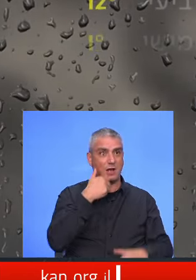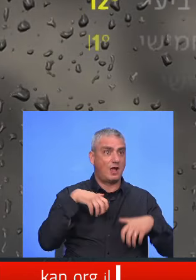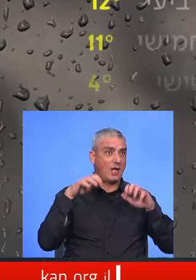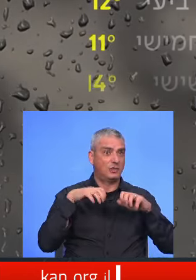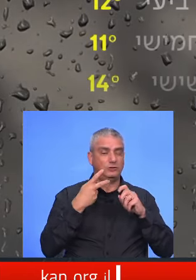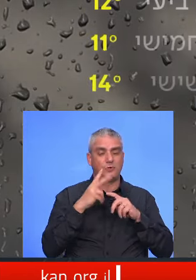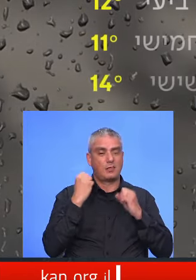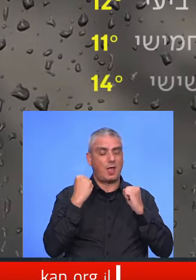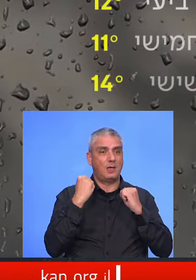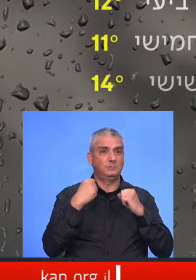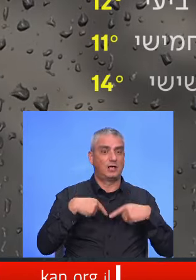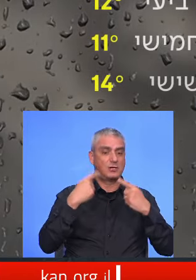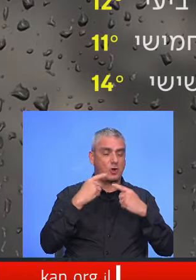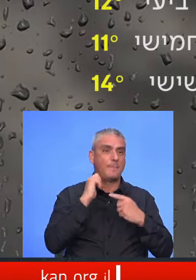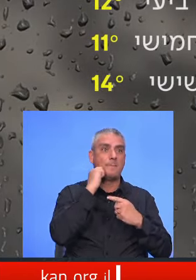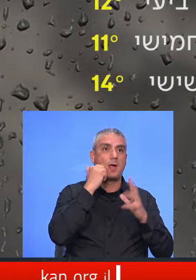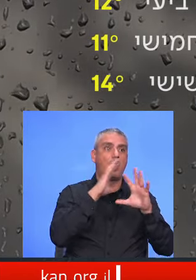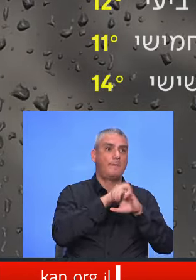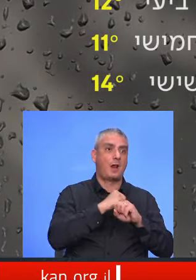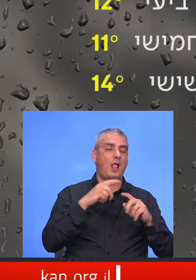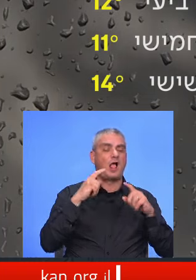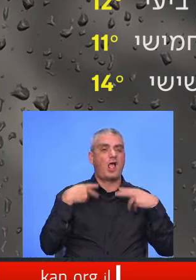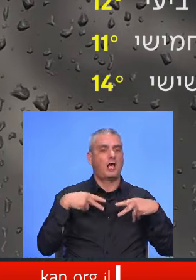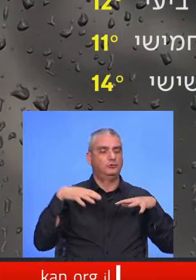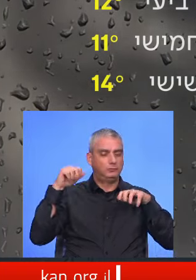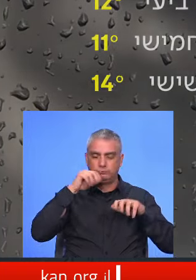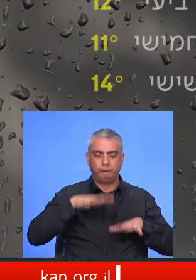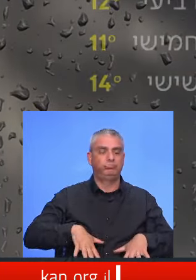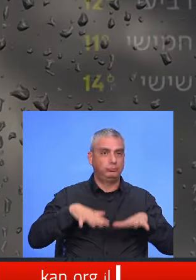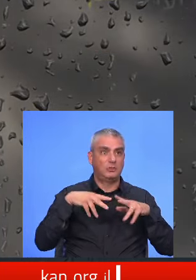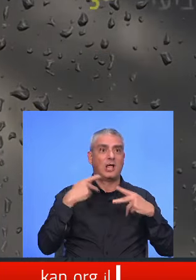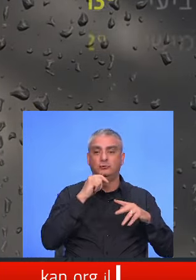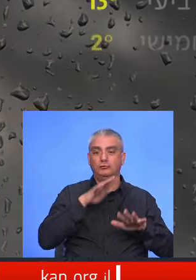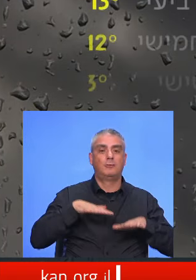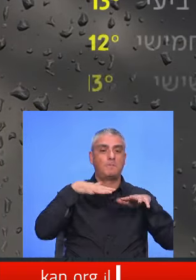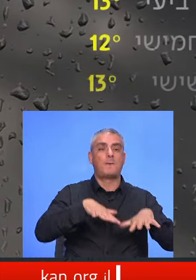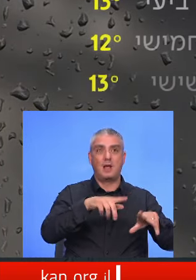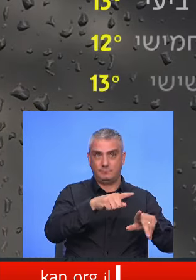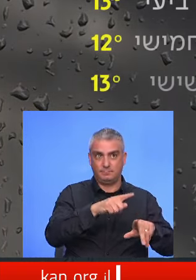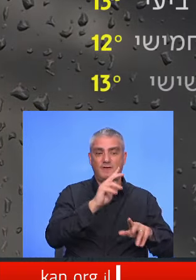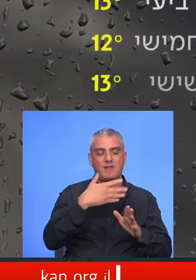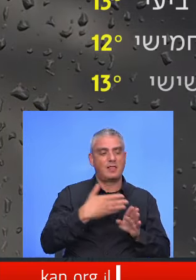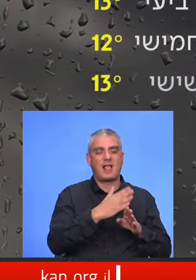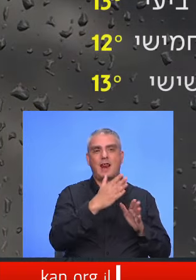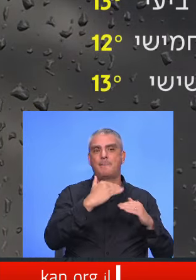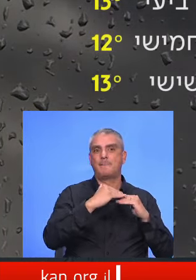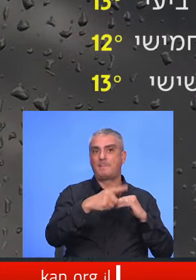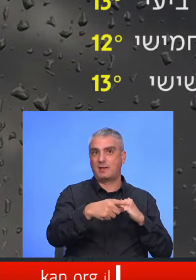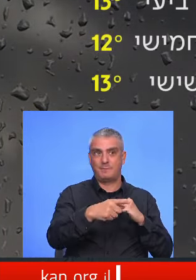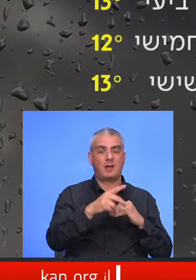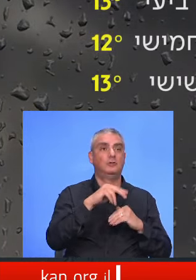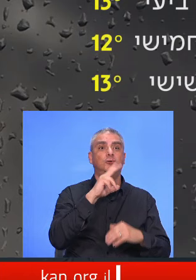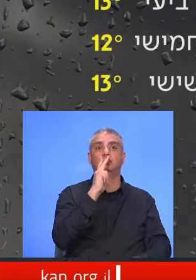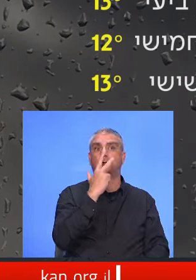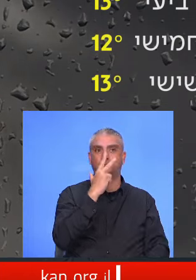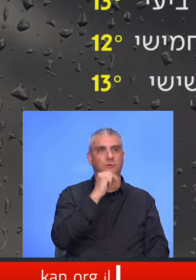ויתחזק במהלך היום, מחר בלילה, חשש מהצפות לאורך מישור החוף, חשש משיטפונות בנחלי מדבר יהודה וים המלח. יום שלישי